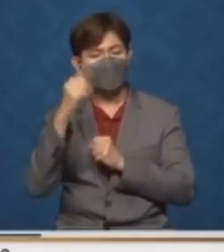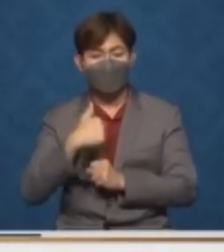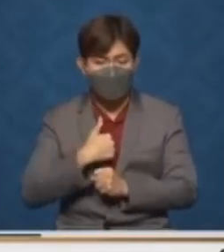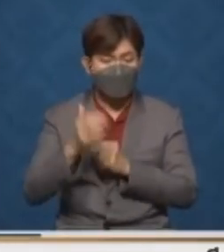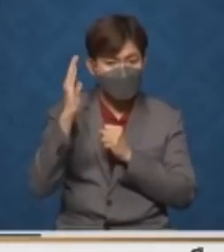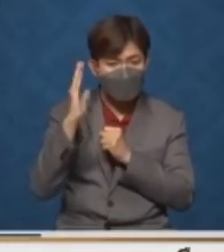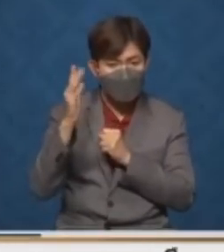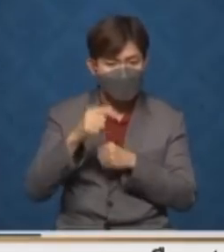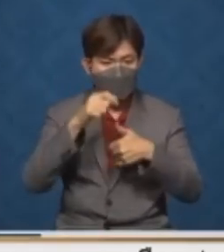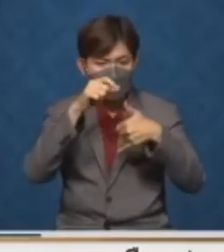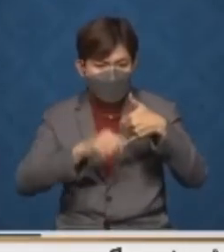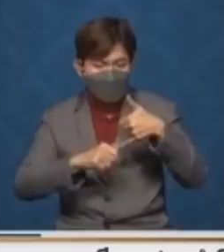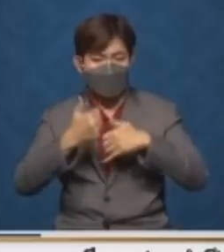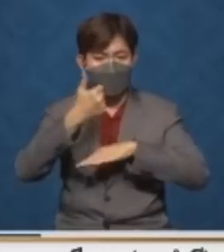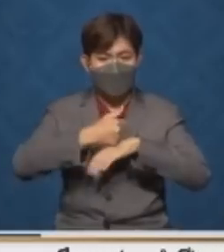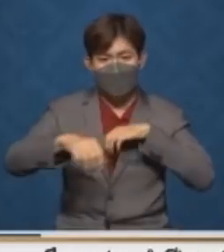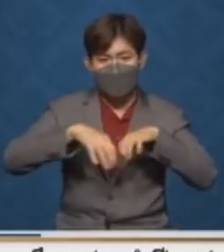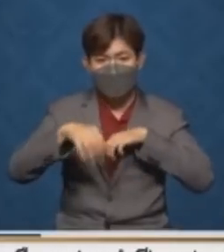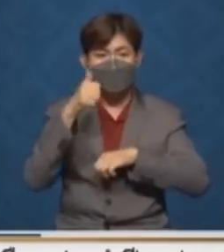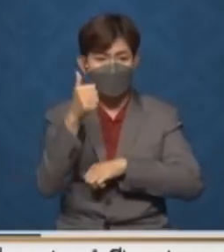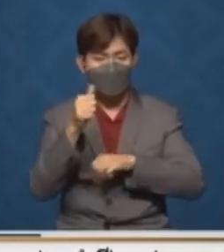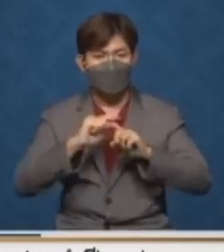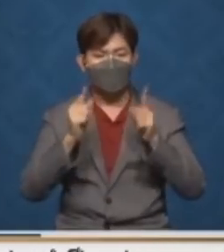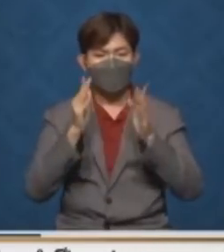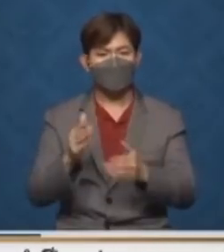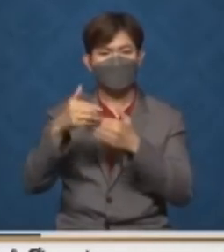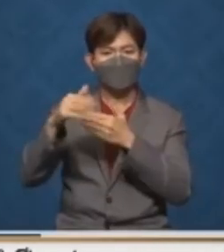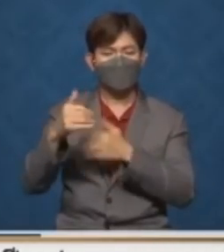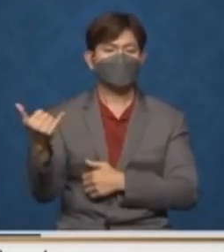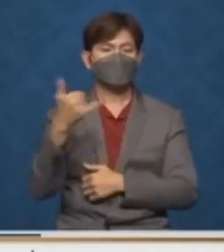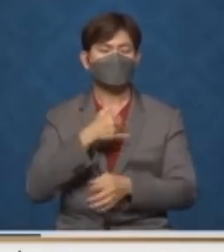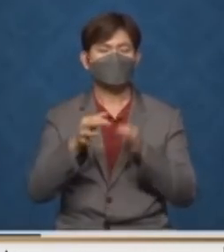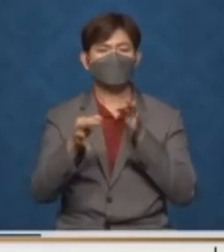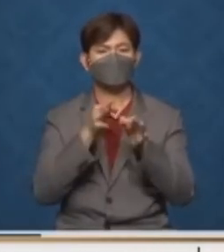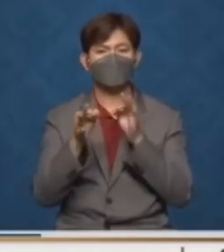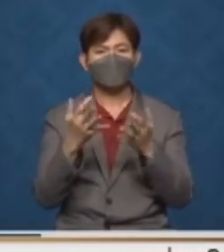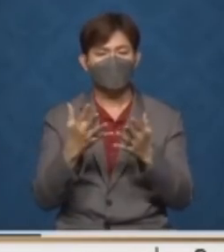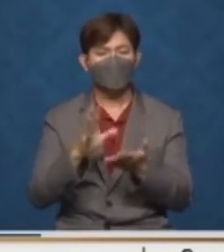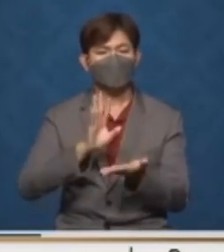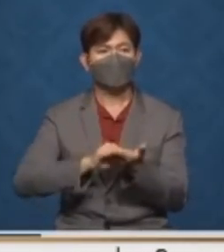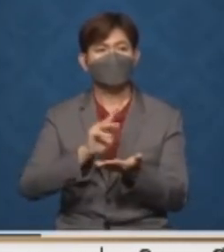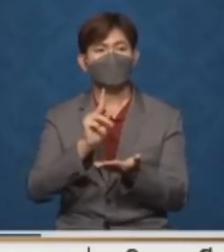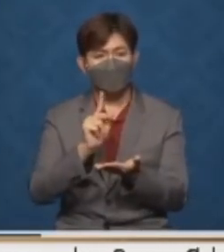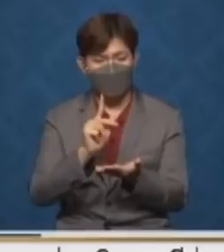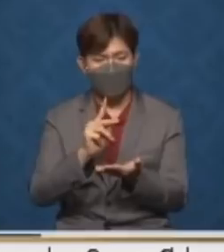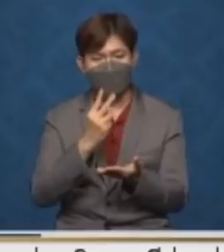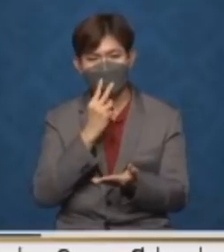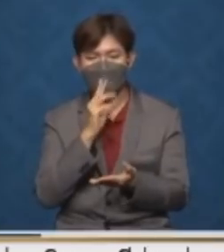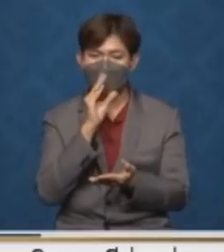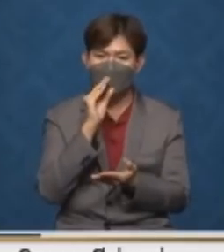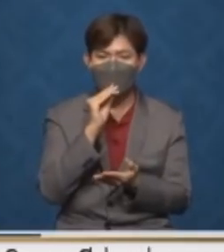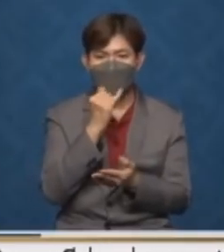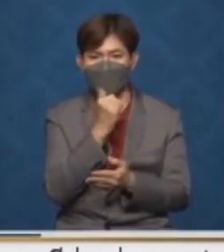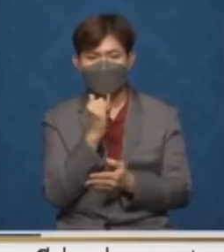จารป๊ริหารครับแต่บุค Stephanaguนอกไม่มีโอกามาจรยแ Australianันทำให้ขอมูลสa อาจจะอยู่ข้างเดีย